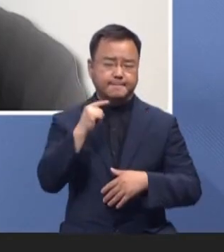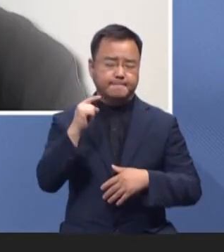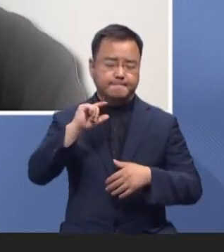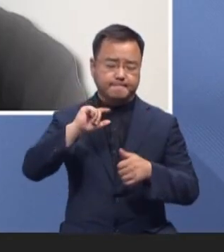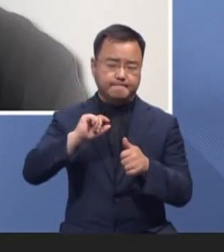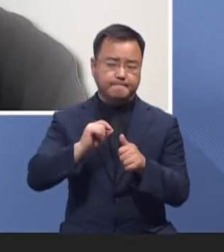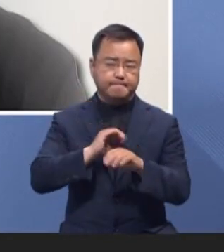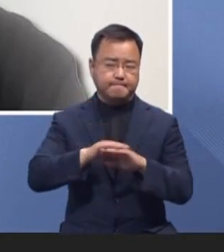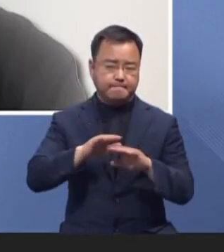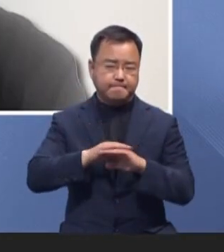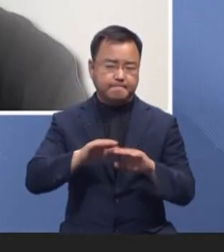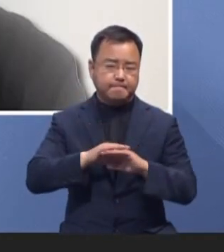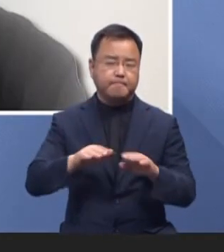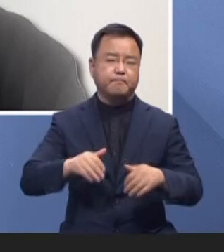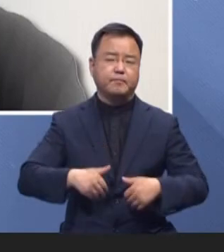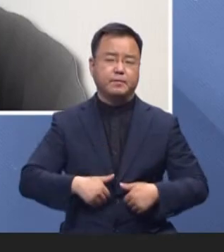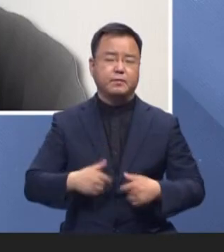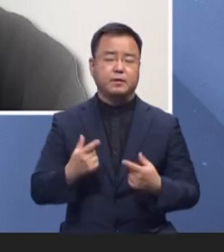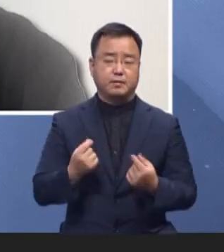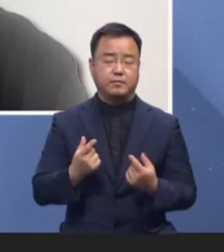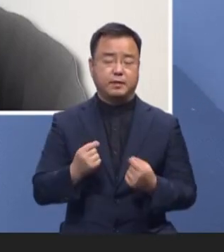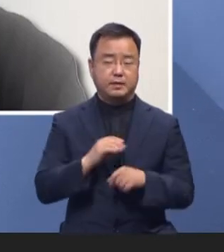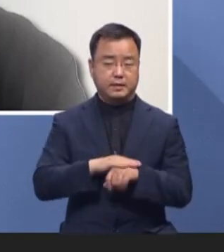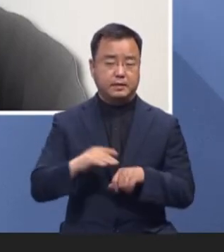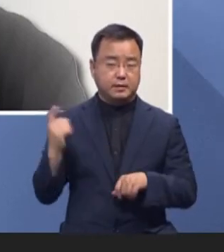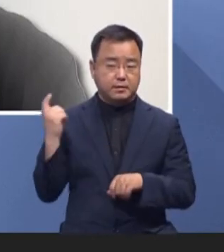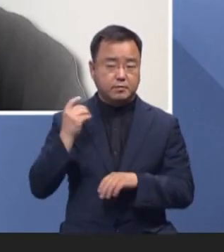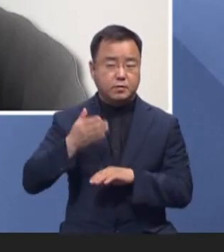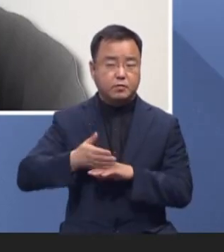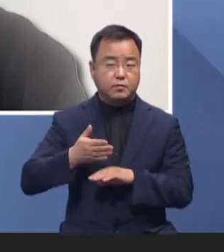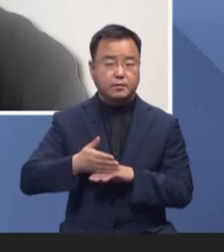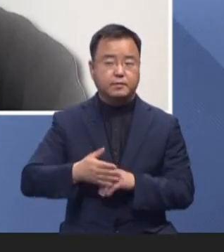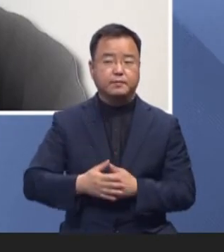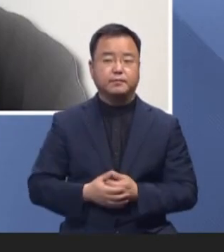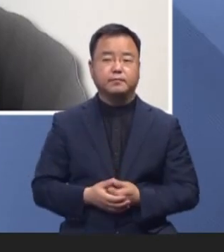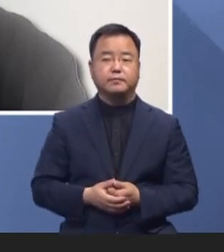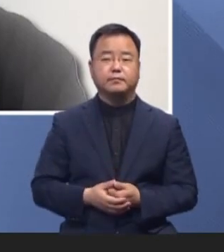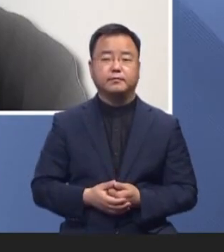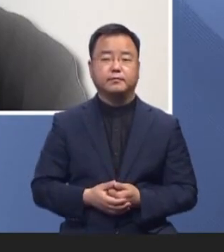되풀이되는 일은 없어야겠습니다. 오늘 얘기 잘 들었습니다. 고맙습니다. 고맙습니다.